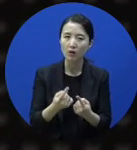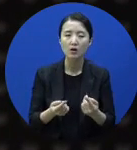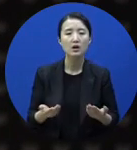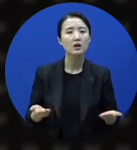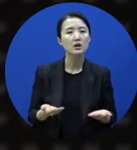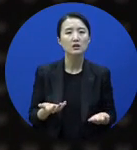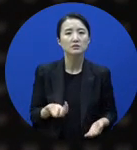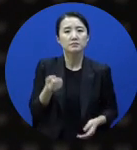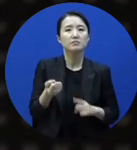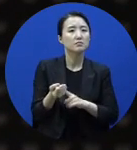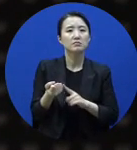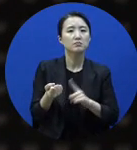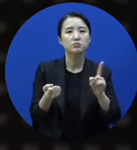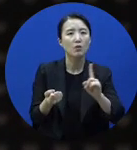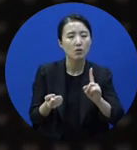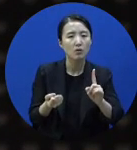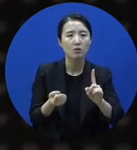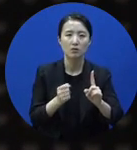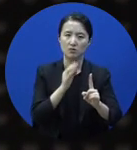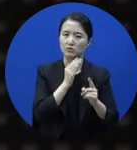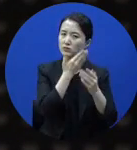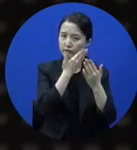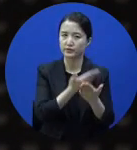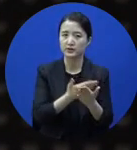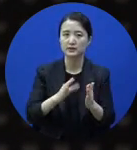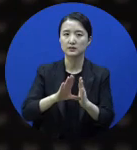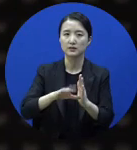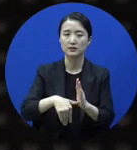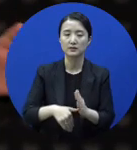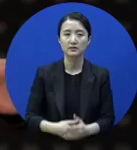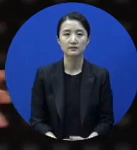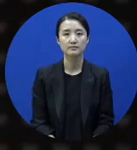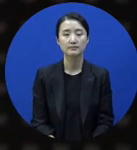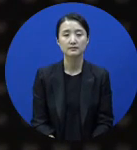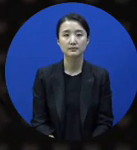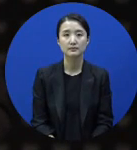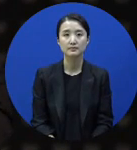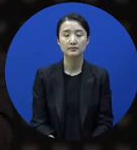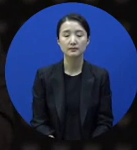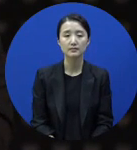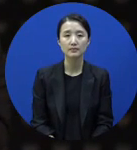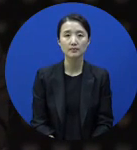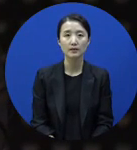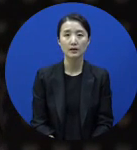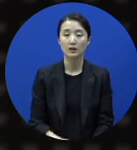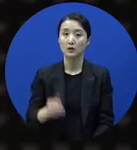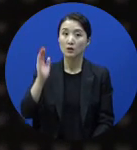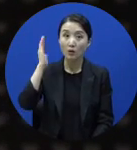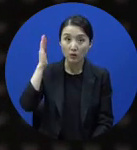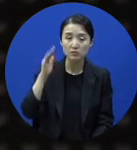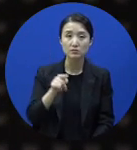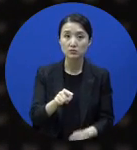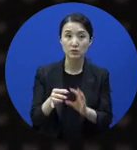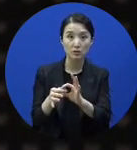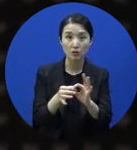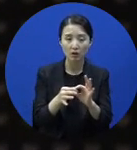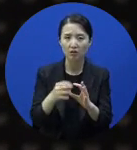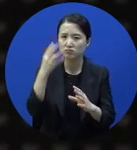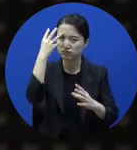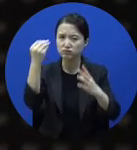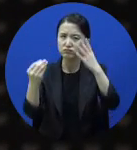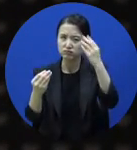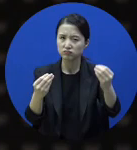그 외 주변으로 저성장 시대가 되면서부터 일어나는 여러 일들이 아마 우리 주변에 하나씩 일어나고 있어요. 누구는